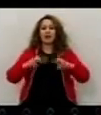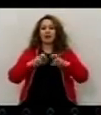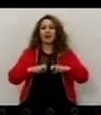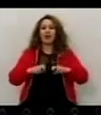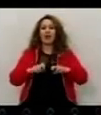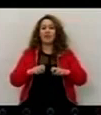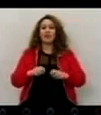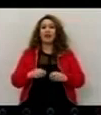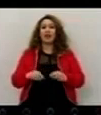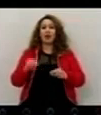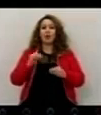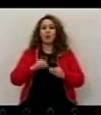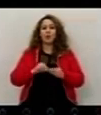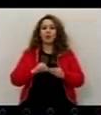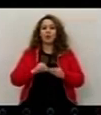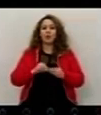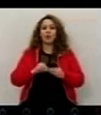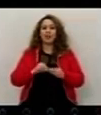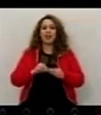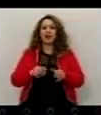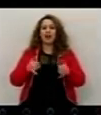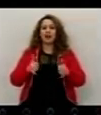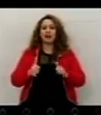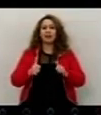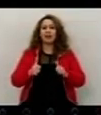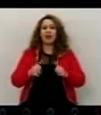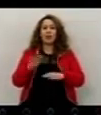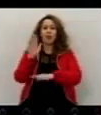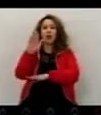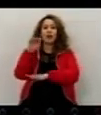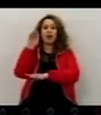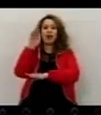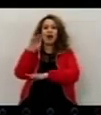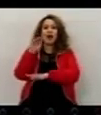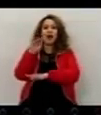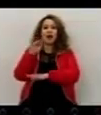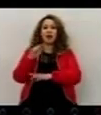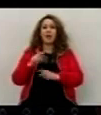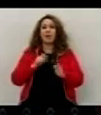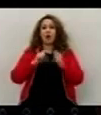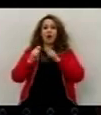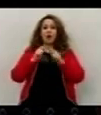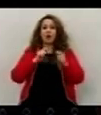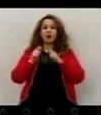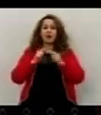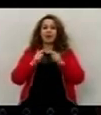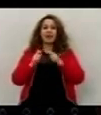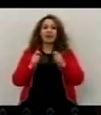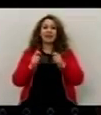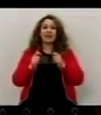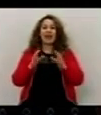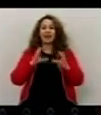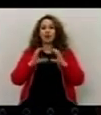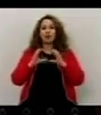ولقد تم أيضا إنشاء المجلس المهني المشترك لشعبة الإبل ليكون فضاء للتشاور والحوار بين مختلف الشركاء